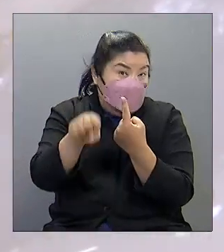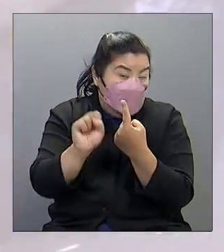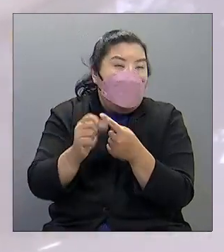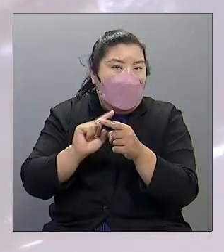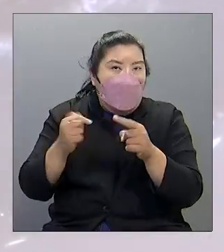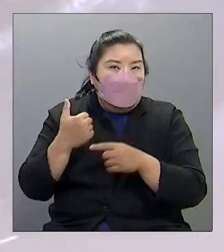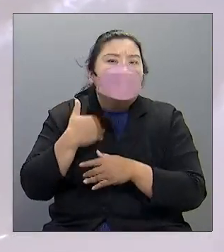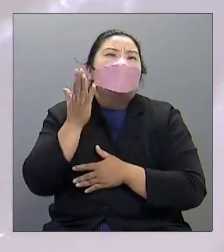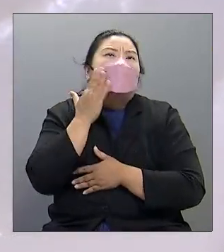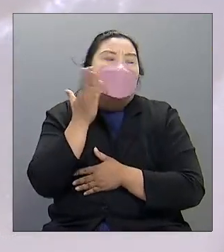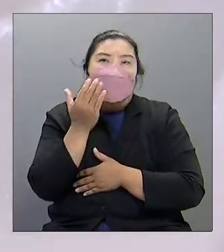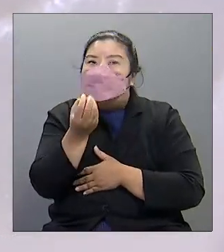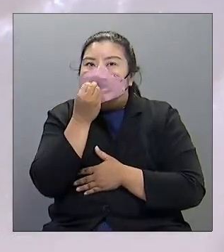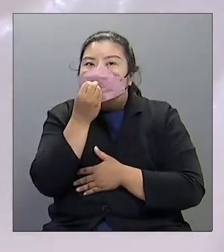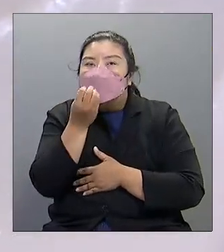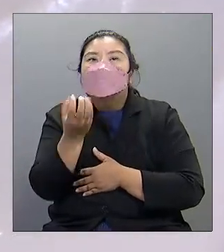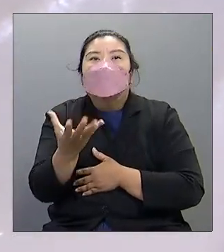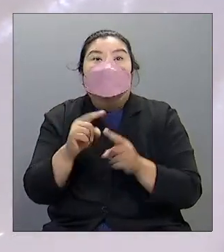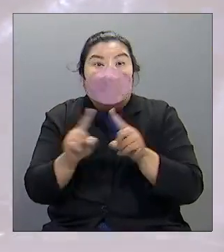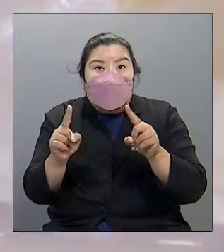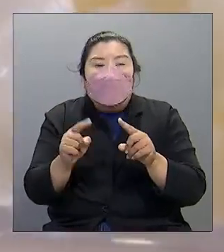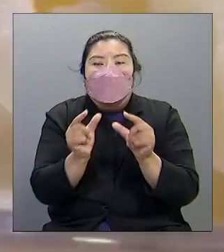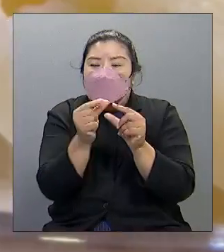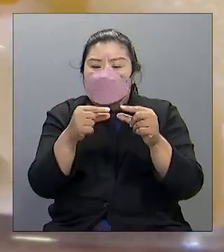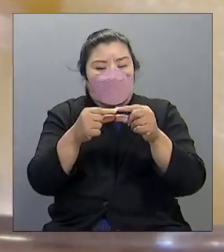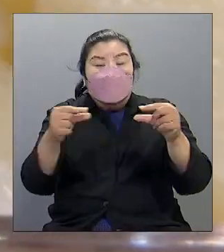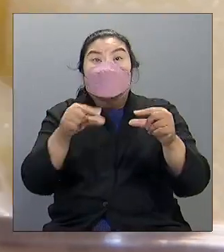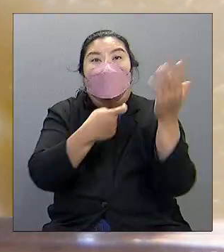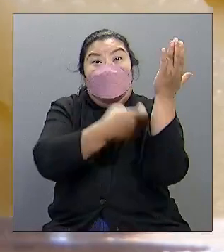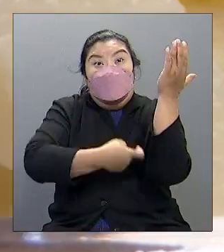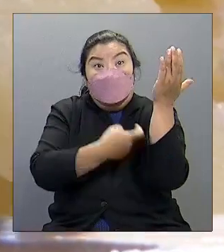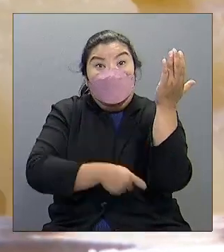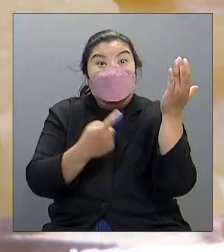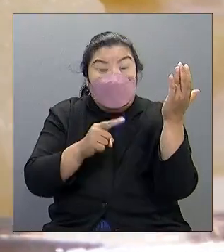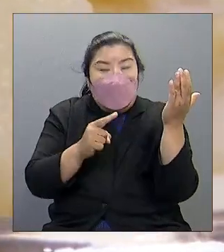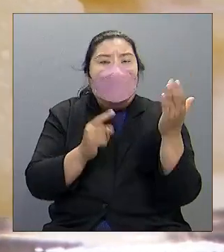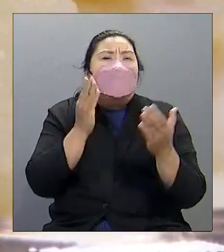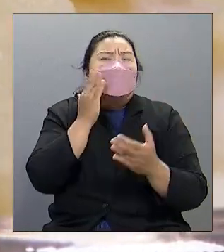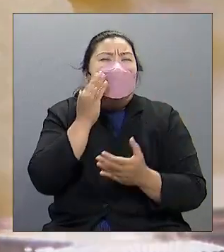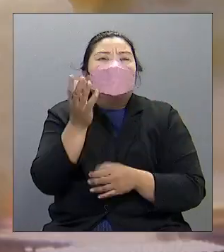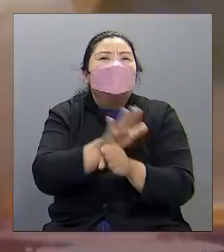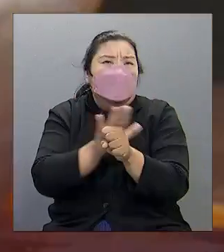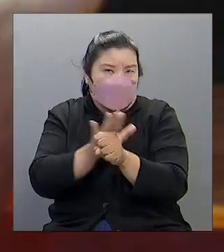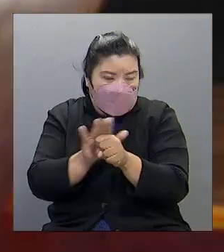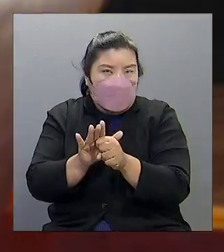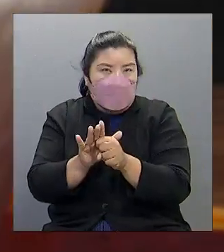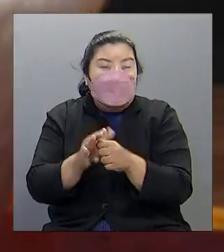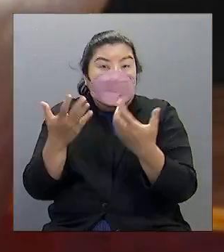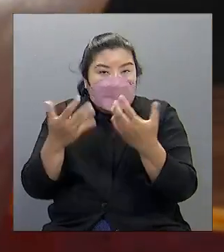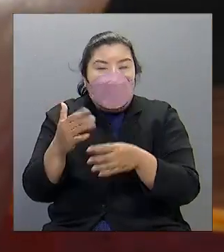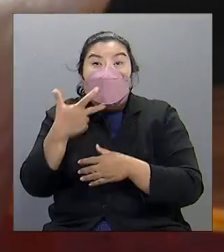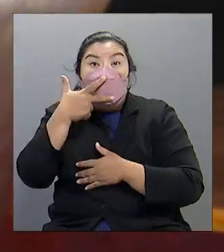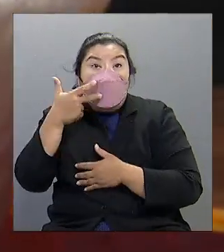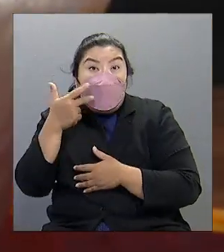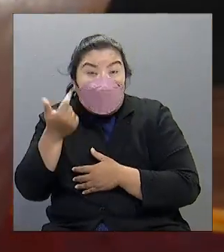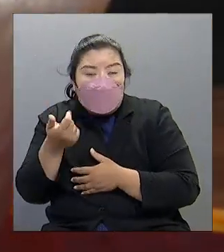ของคบโดดมากเกินไปน่อไม้มคารบโดน้อยค่ะ มีให่อาหารเยอะสูตรนี้ถ้าเรารความหวานลงไปก็จะเรีกว